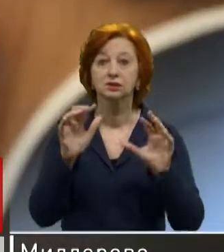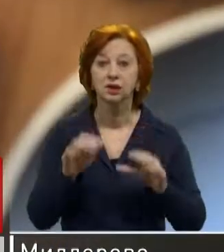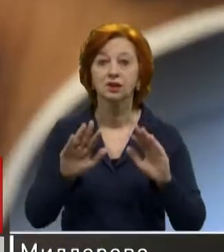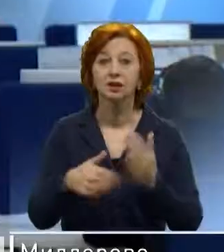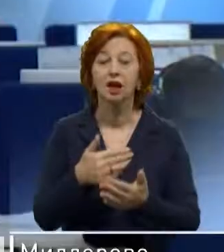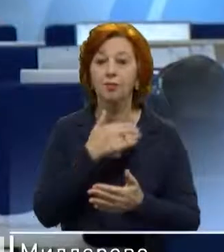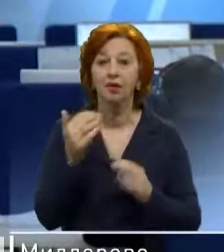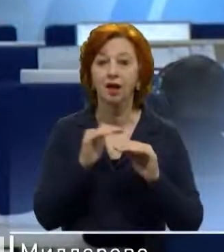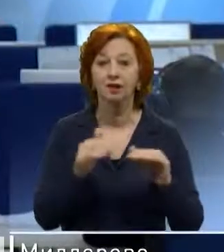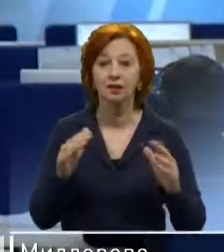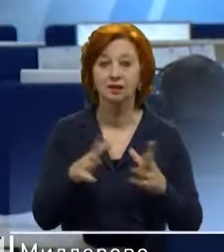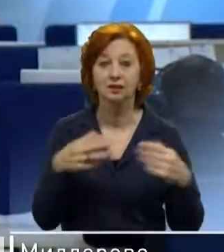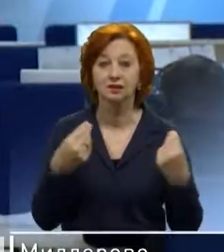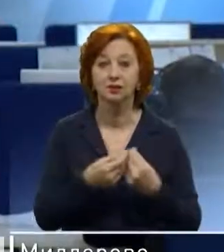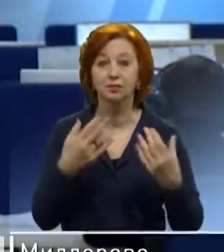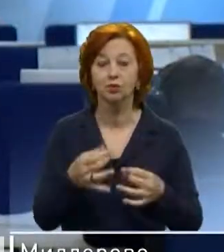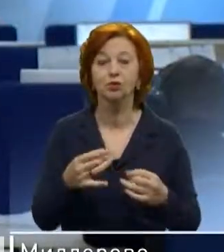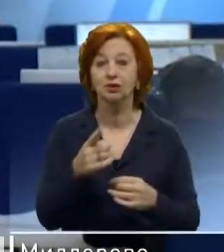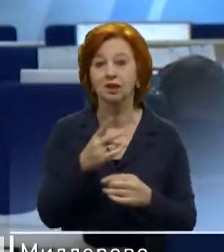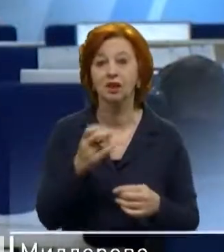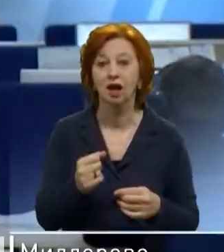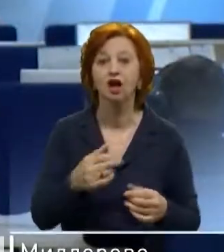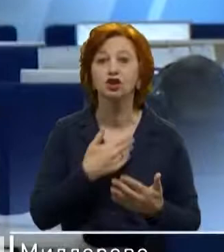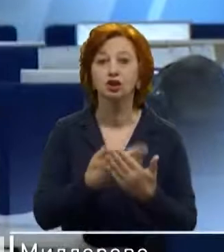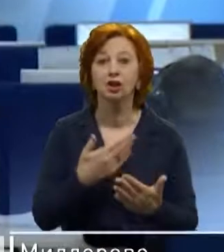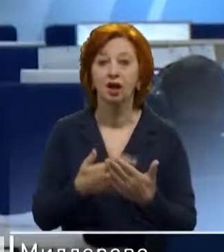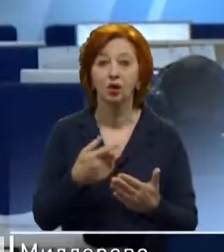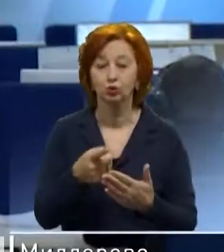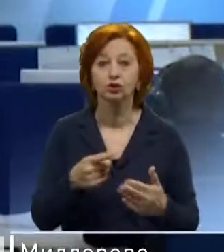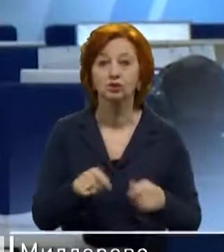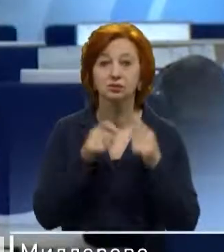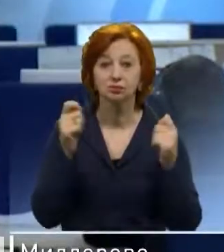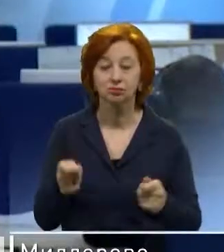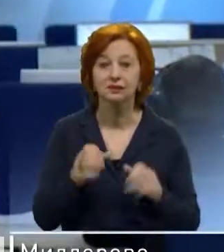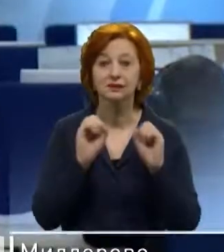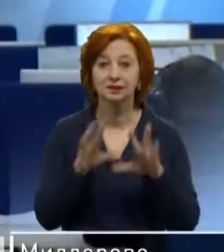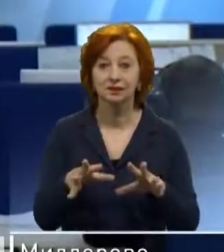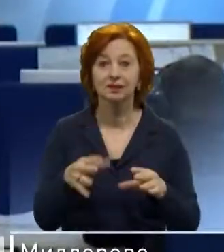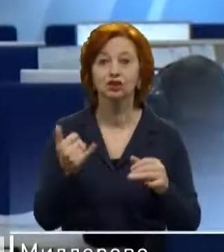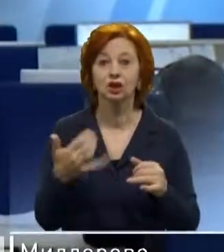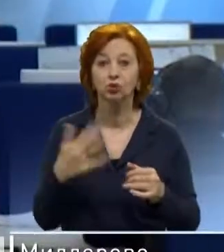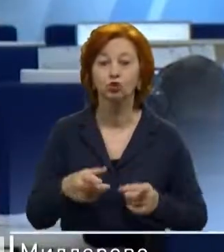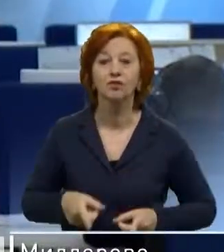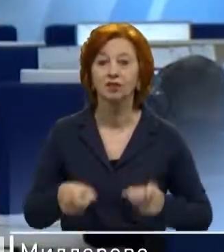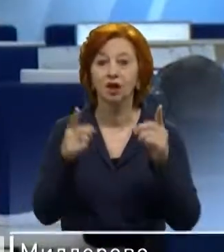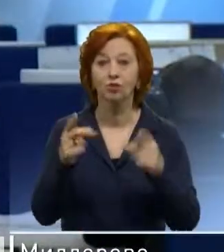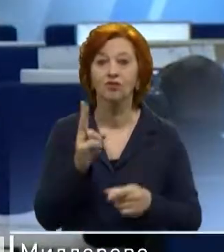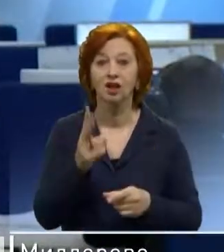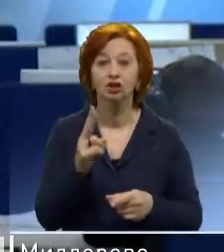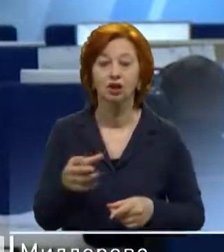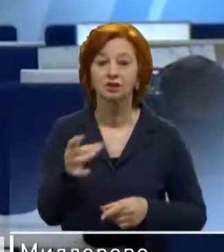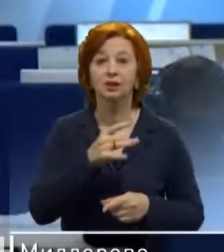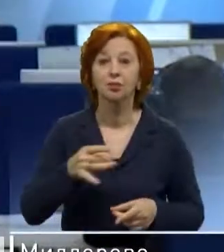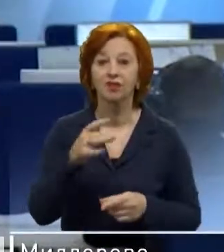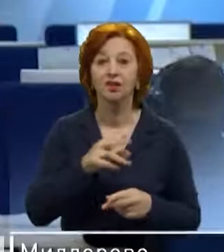семьях. На год раньше срока готовится сдать в эксплуатацию дорогу в хуторе Талаверов в Кашарском районе.